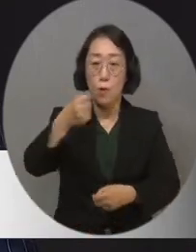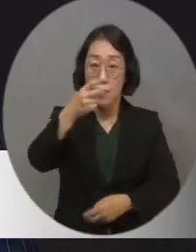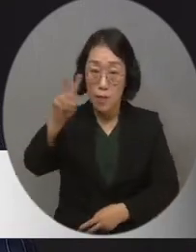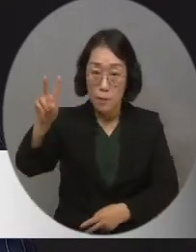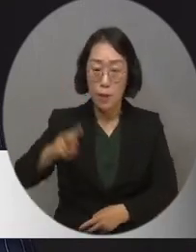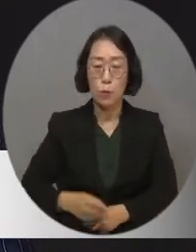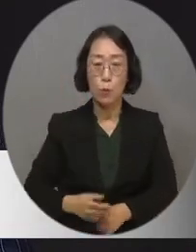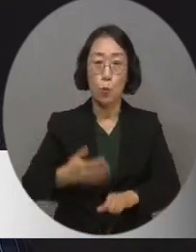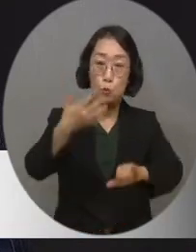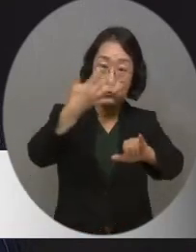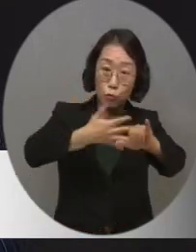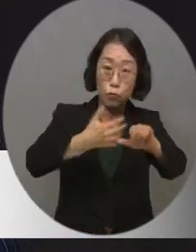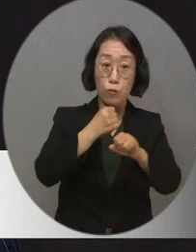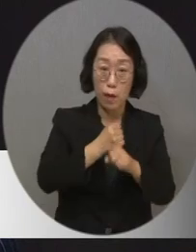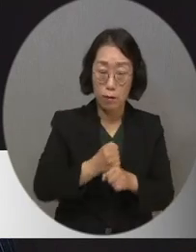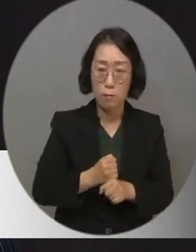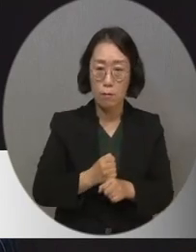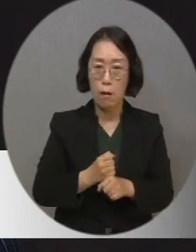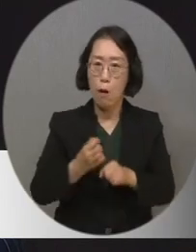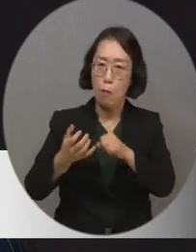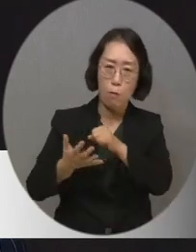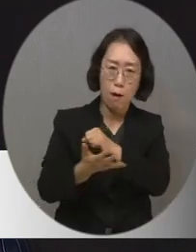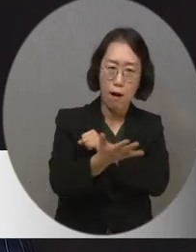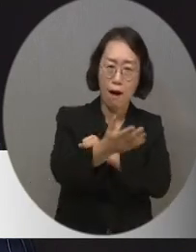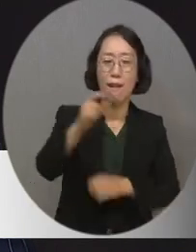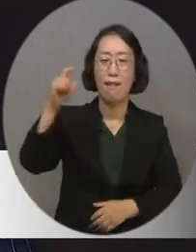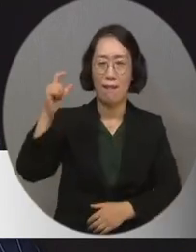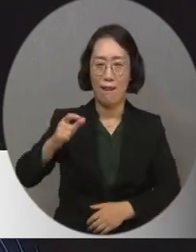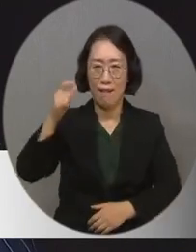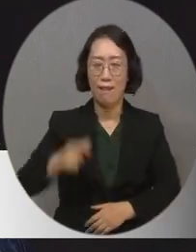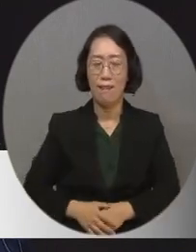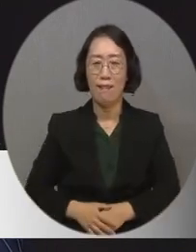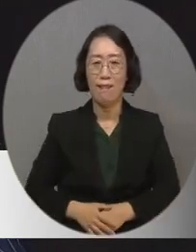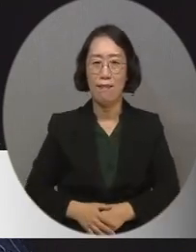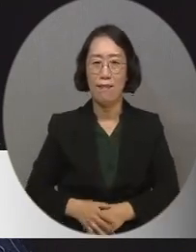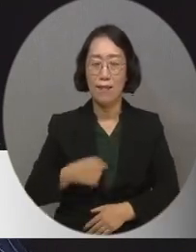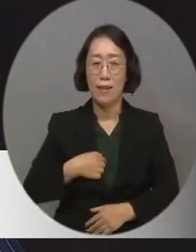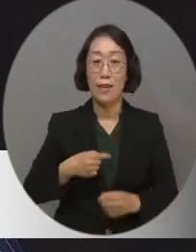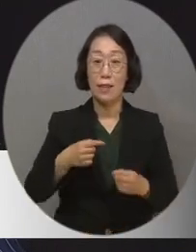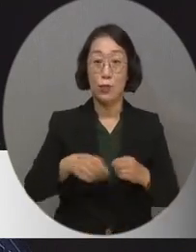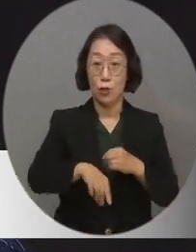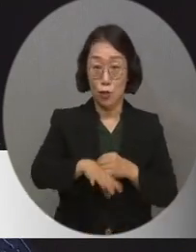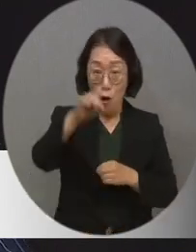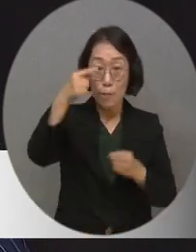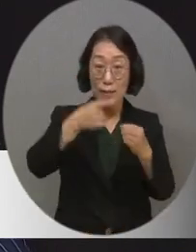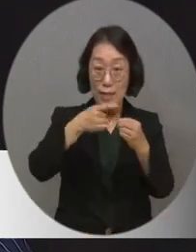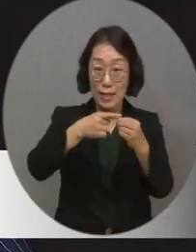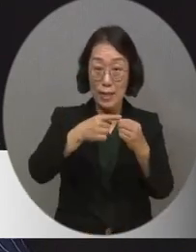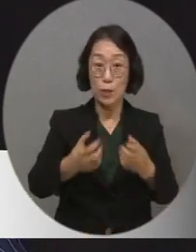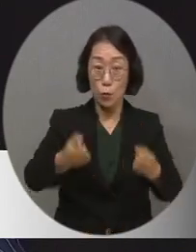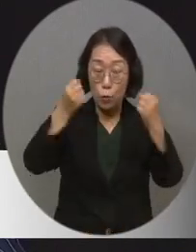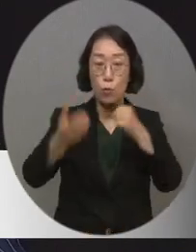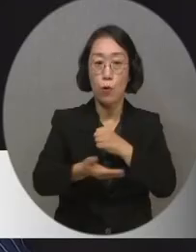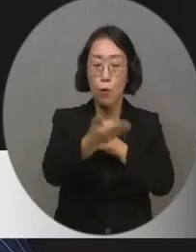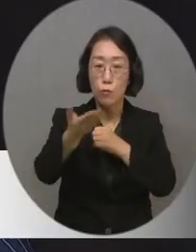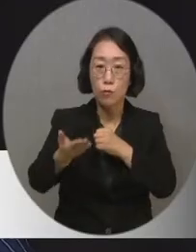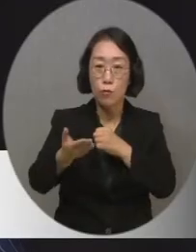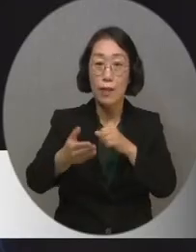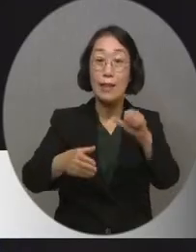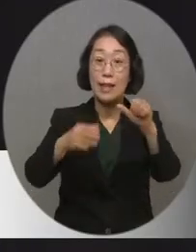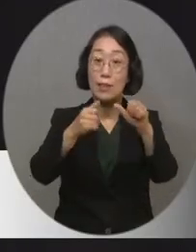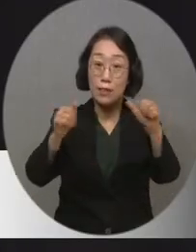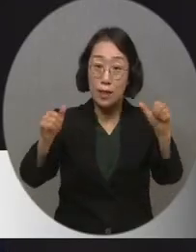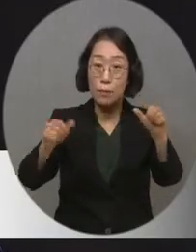아마 그 전달력은 파급력이 되게 클 것 같아요. 그래서 제가 1기뿐만 아니고 5명뿐만